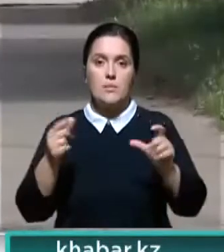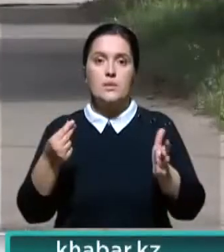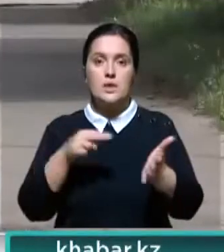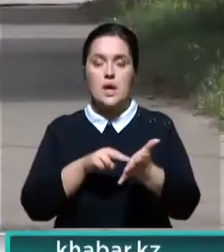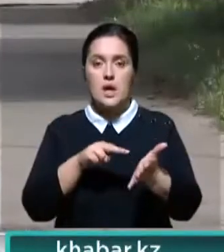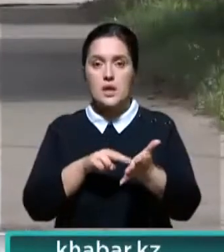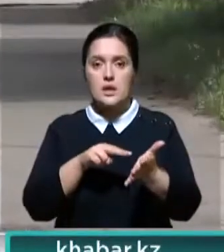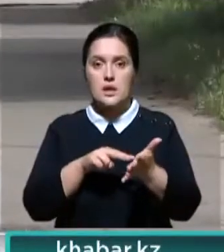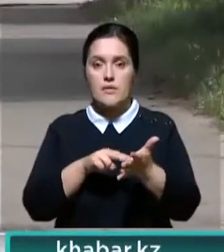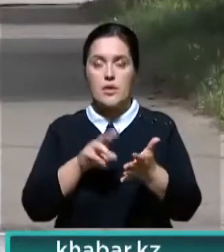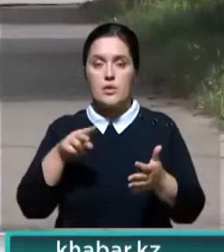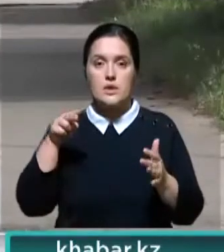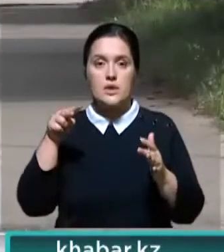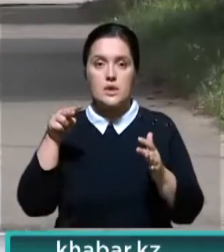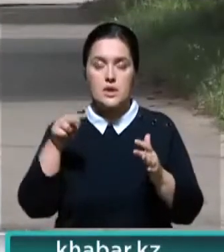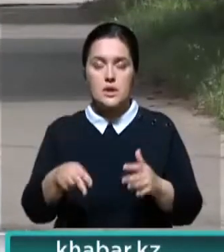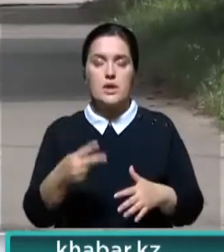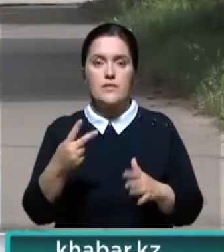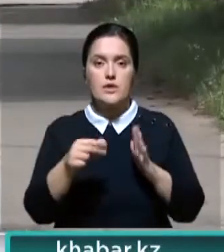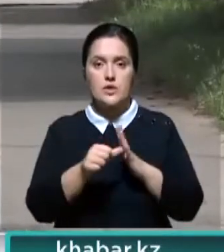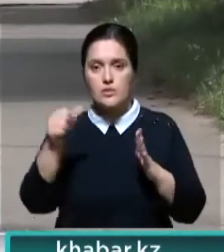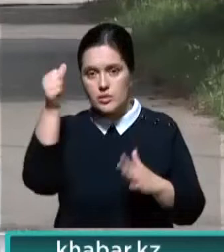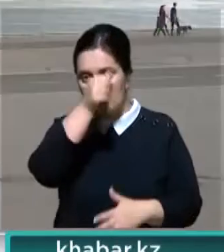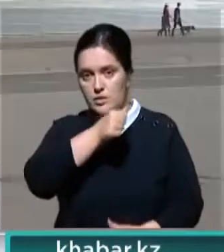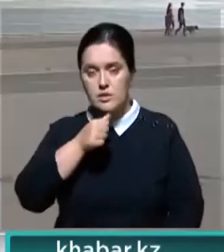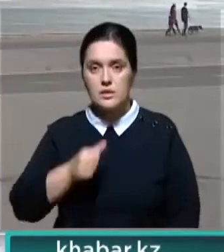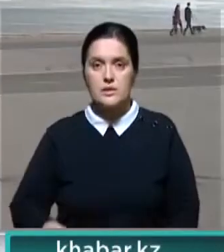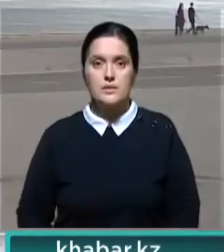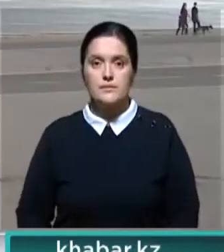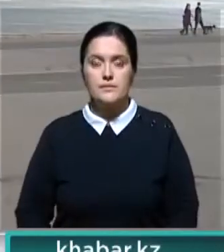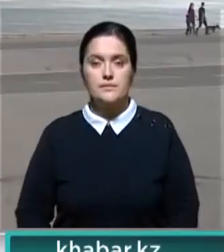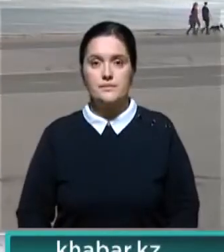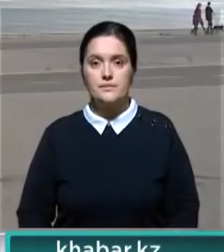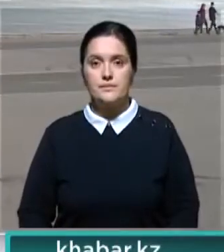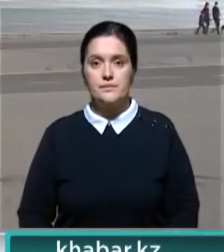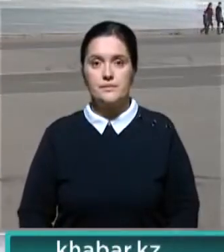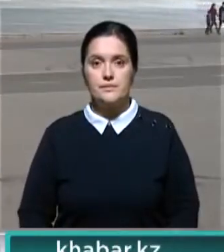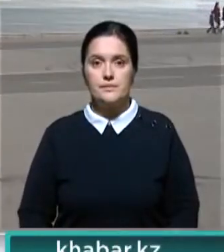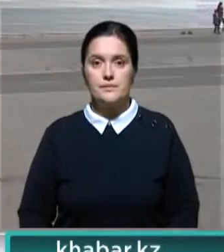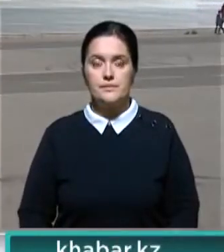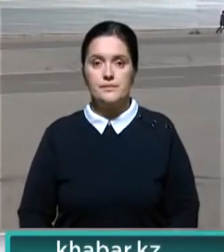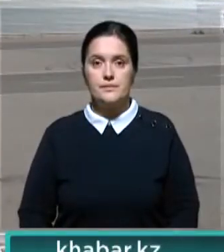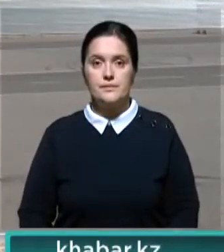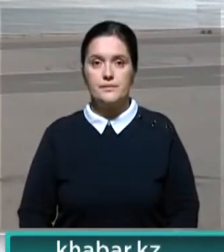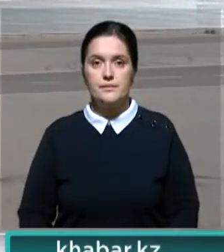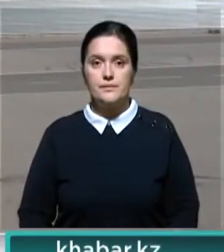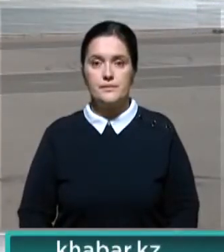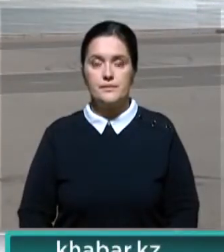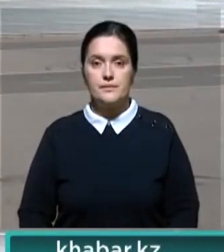лучшем раскладе к 2026 году. Анна Лисенберг, Григорий Баканов, Восточно-Казахстанская область. Итоги дня.